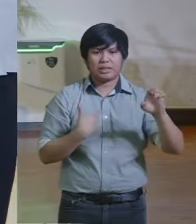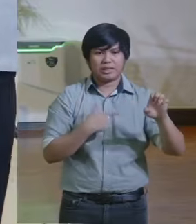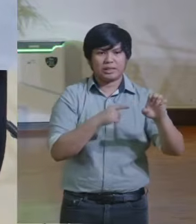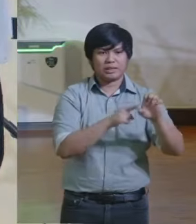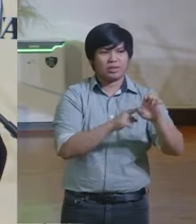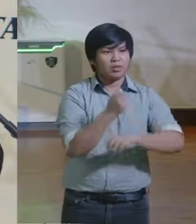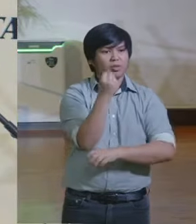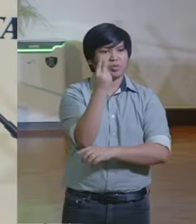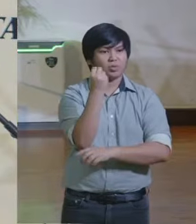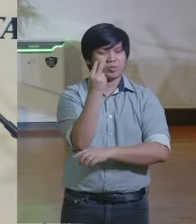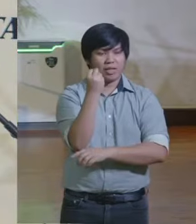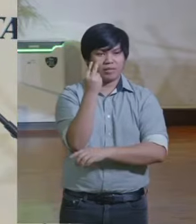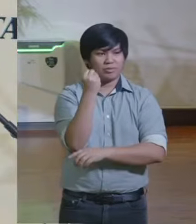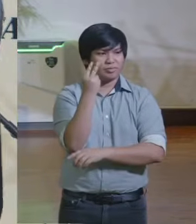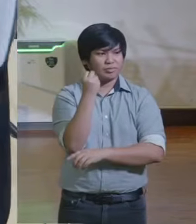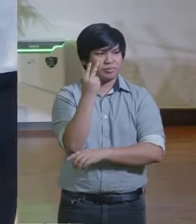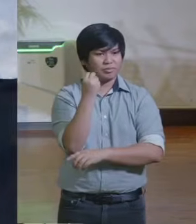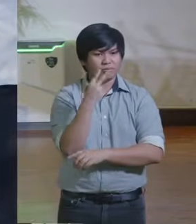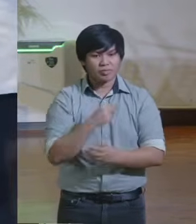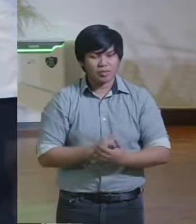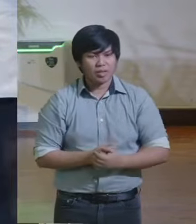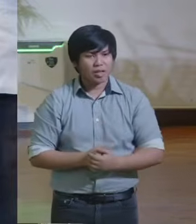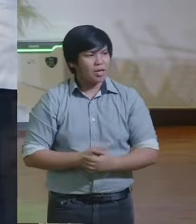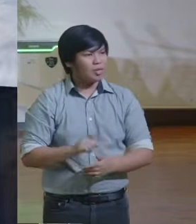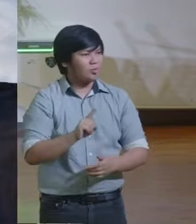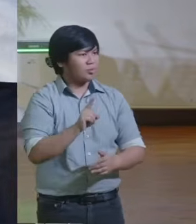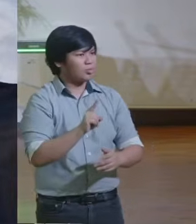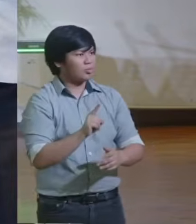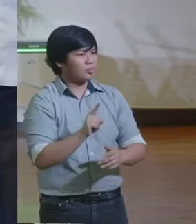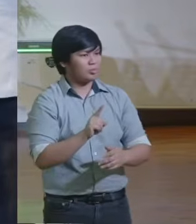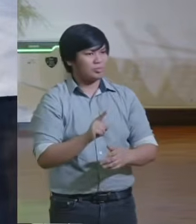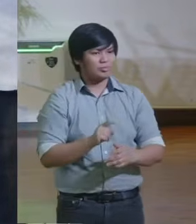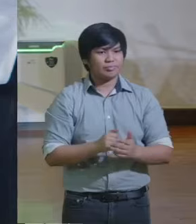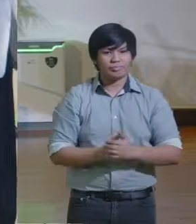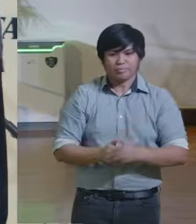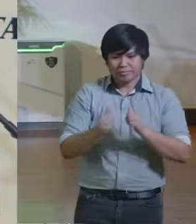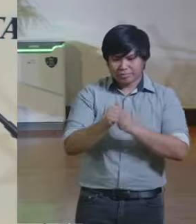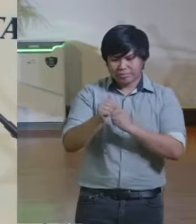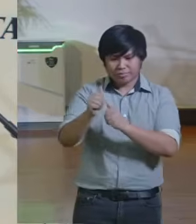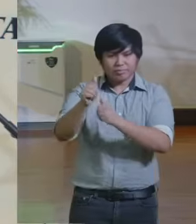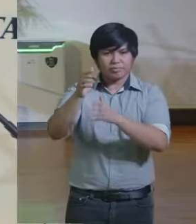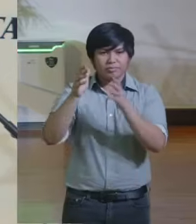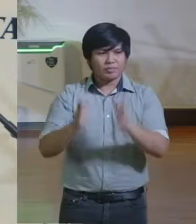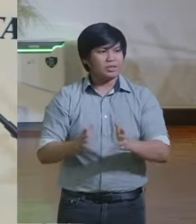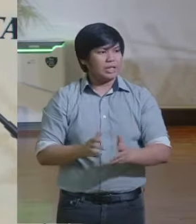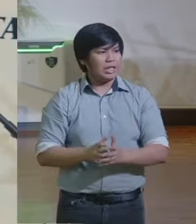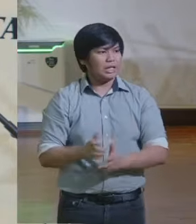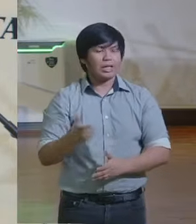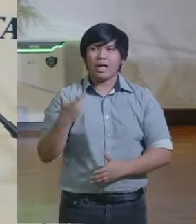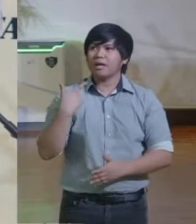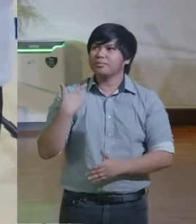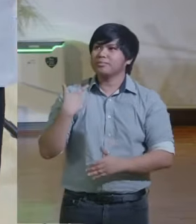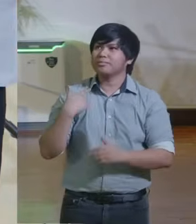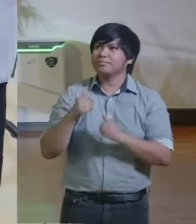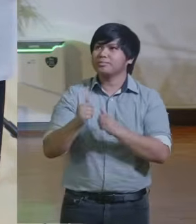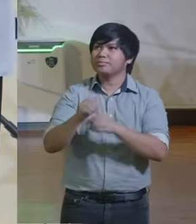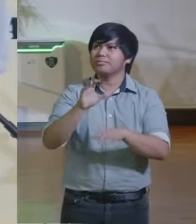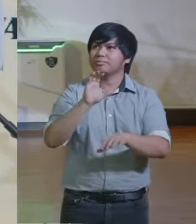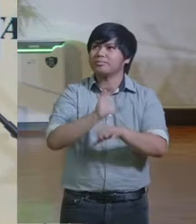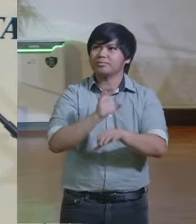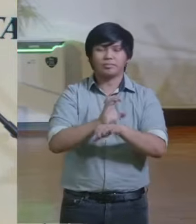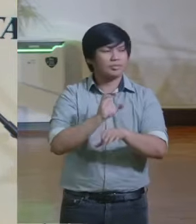at si Pablo. Sila po ang mga apostles, capital A. Meron din pong mga apostles of the church, katulad